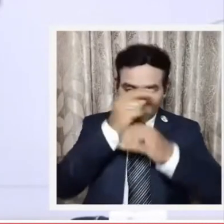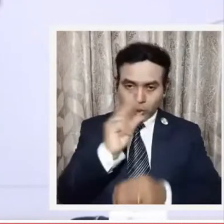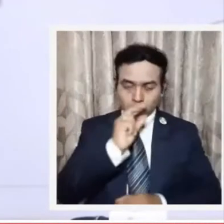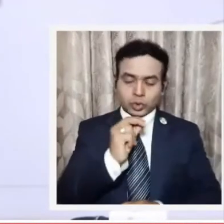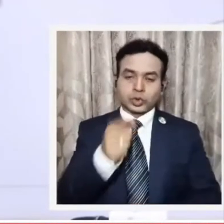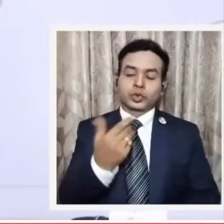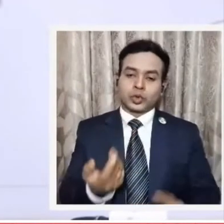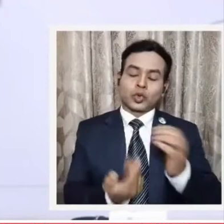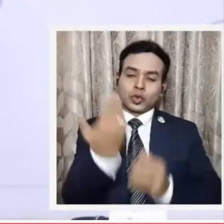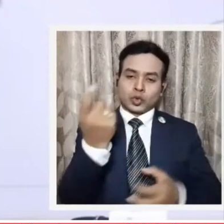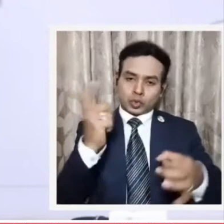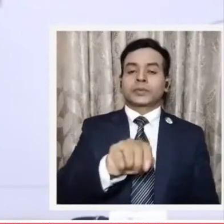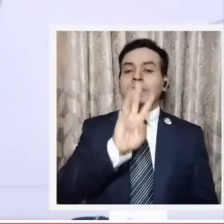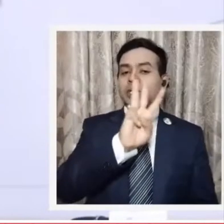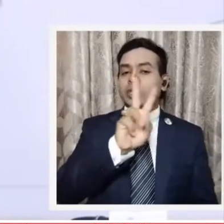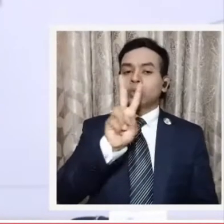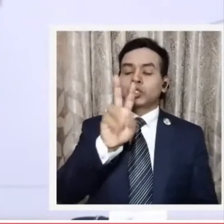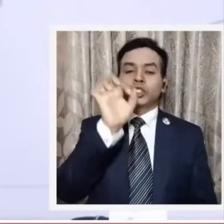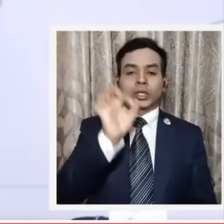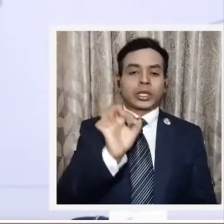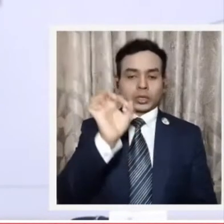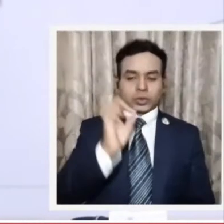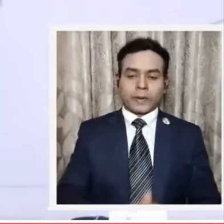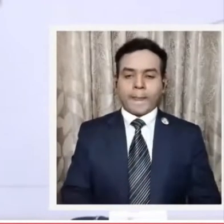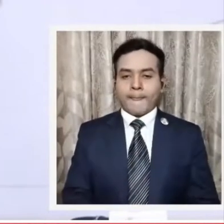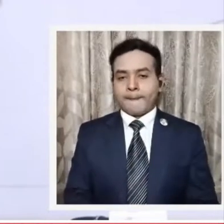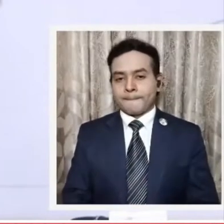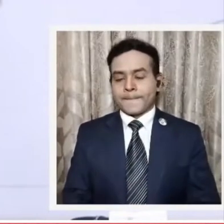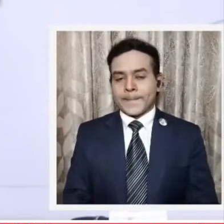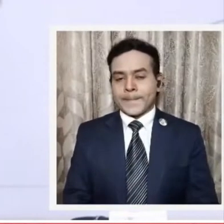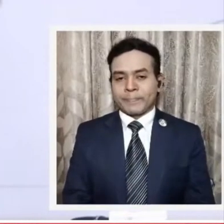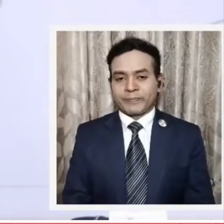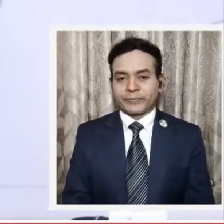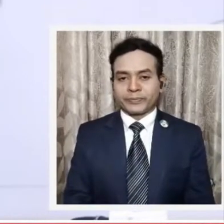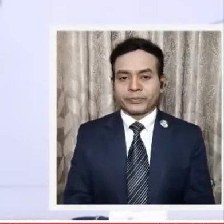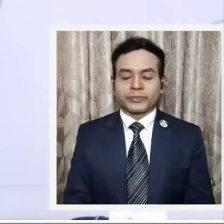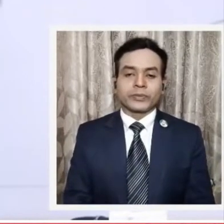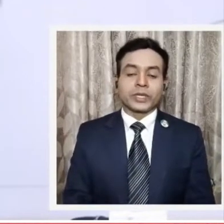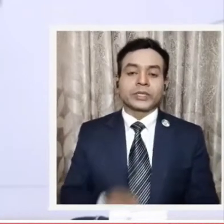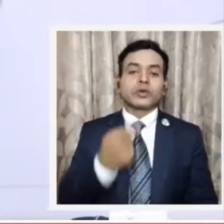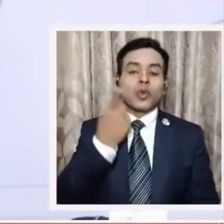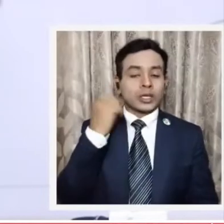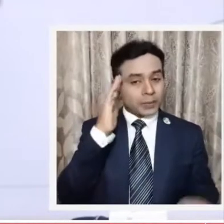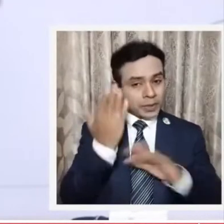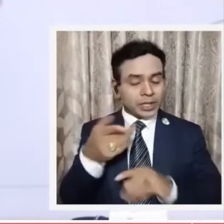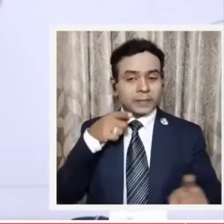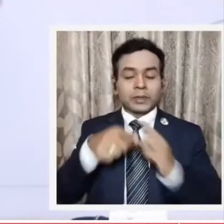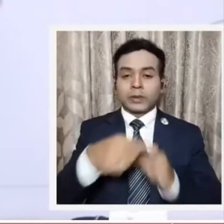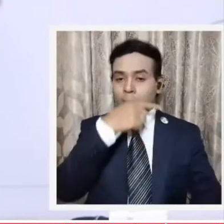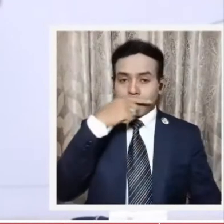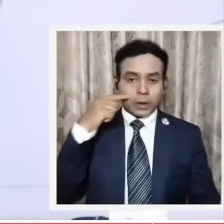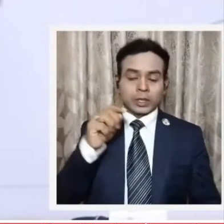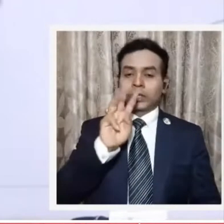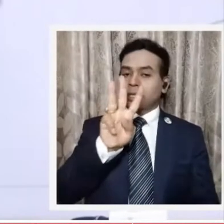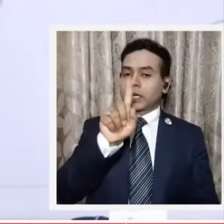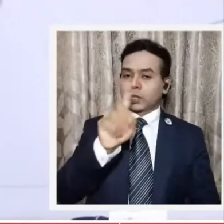সময় করোনায় 34 জনের মৃত্যু হয়েছে। আজ রবিবার দেশে করোনা ভাইরাসের সংক্রমণ পরিস্থিতি নিয়ে স্বাস্থ্য অধিদপ্তরের